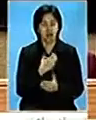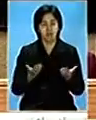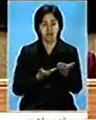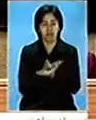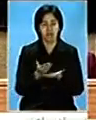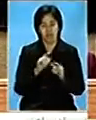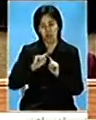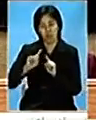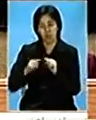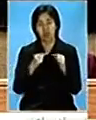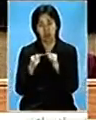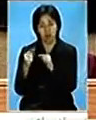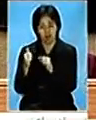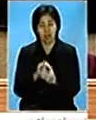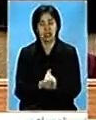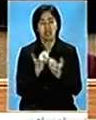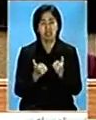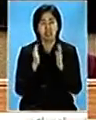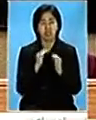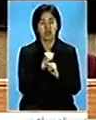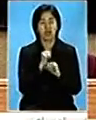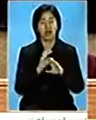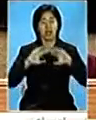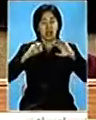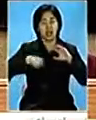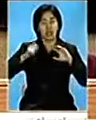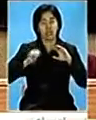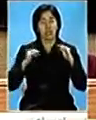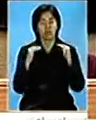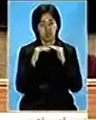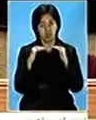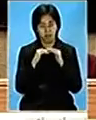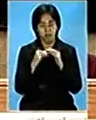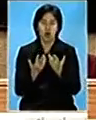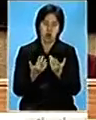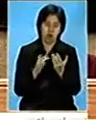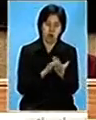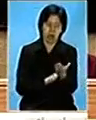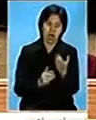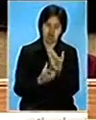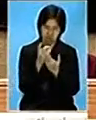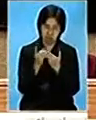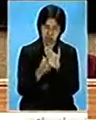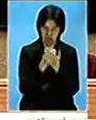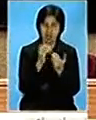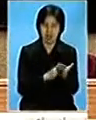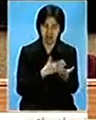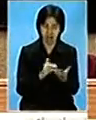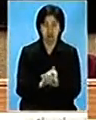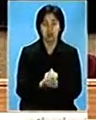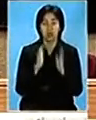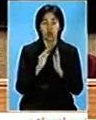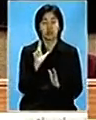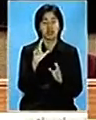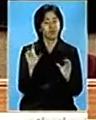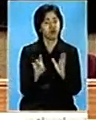าในเรื่องอื่นต่อซึ่งขณะนี้ทางข้าราชการสำนักศาลยุติธรรมเนี่ยเขามารอหลายสัปดาห์แล้วนะครับก็เป็น3ท่านสุดท้ายนะ